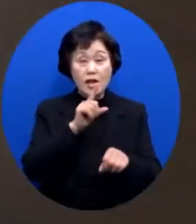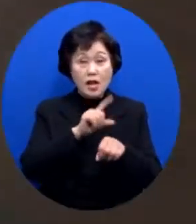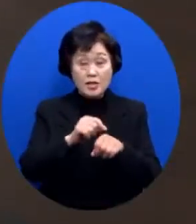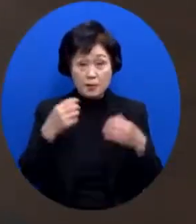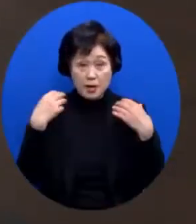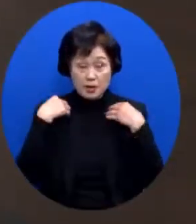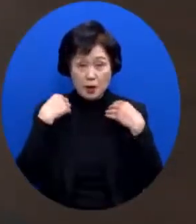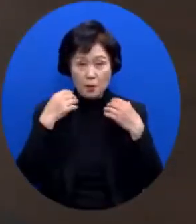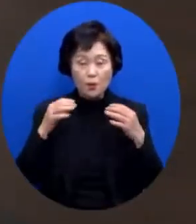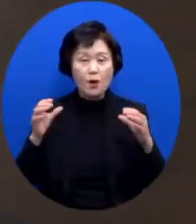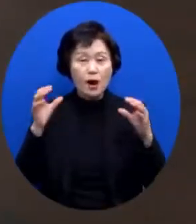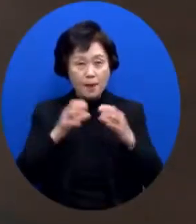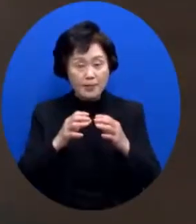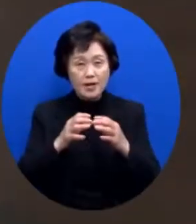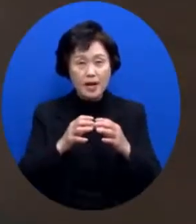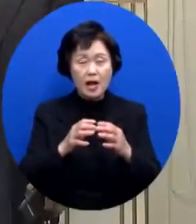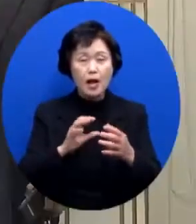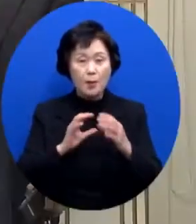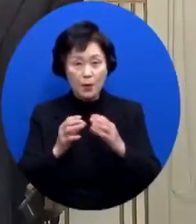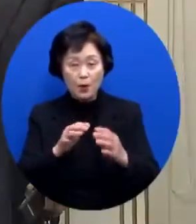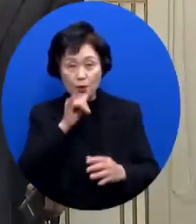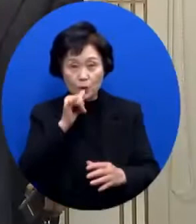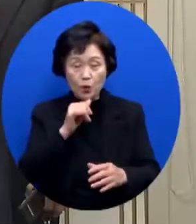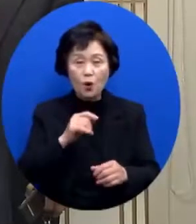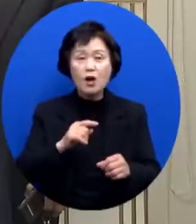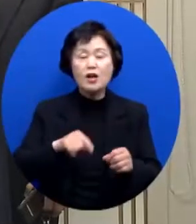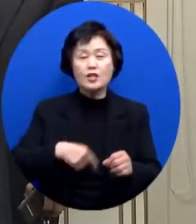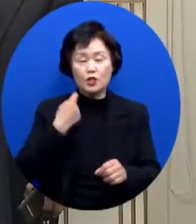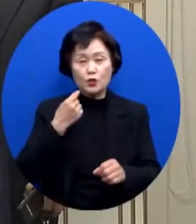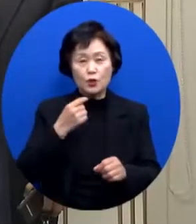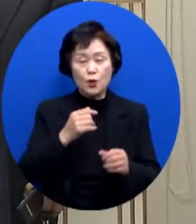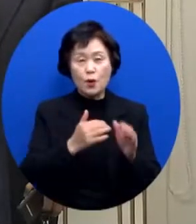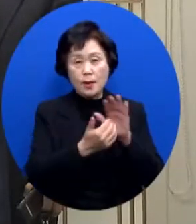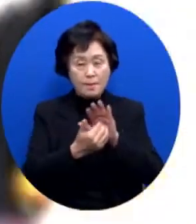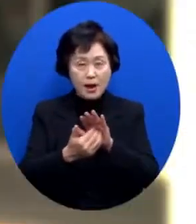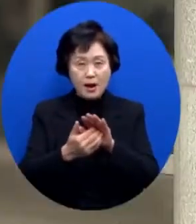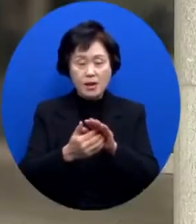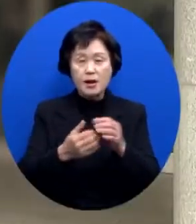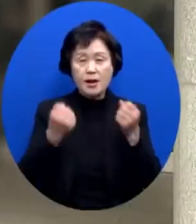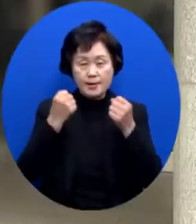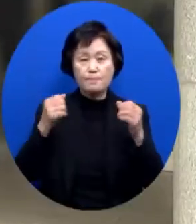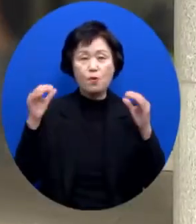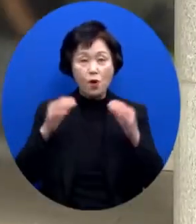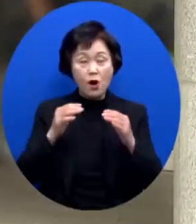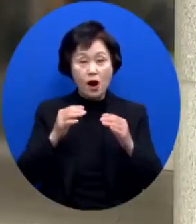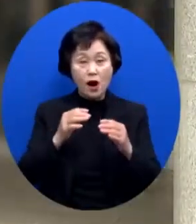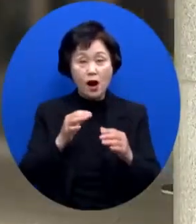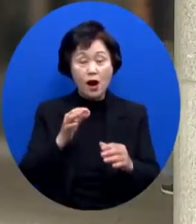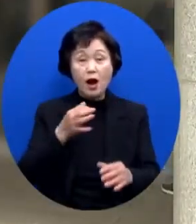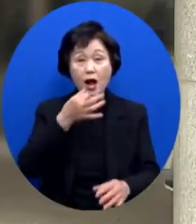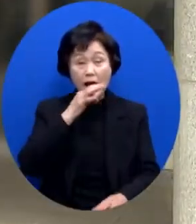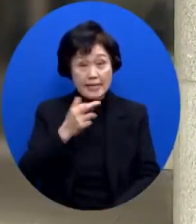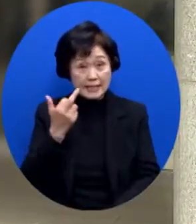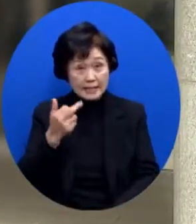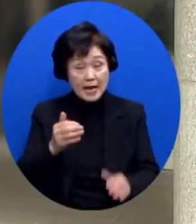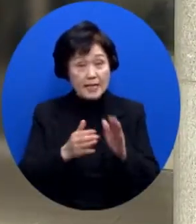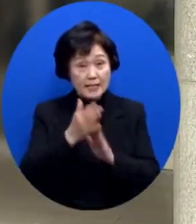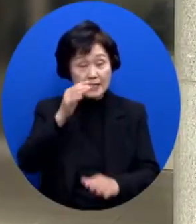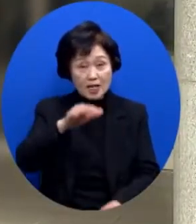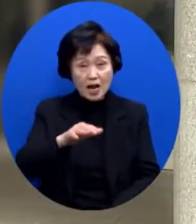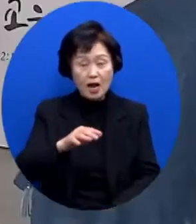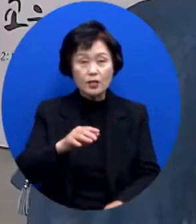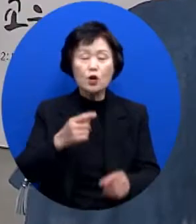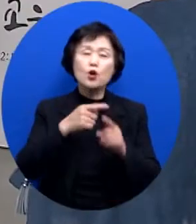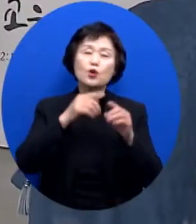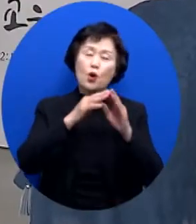최초로 교계와 지자체가 자율적 책임 방역에 힘을 모은 겁니다. 익산시는 교회에서 자발적으로